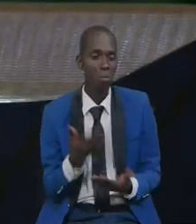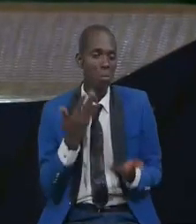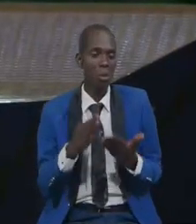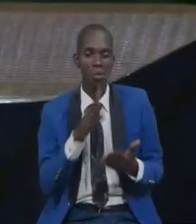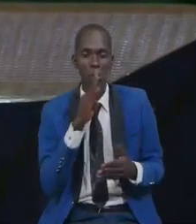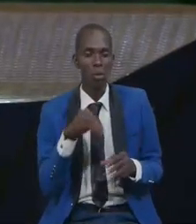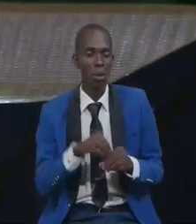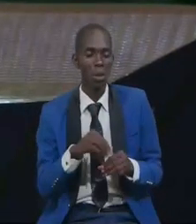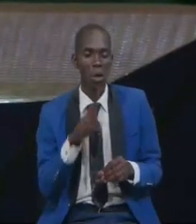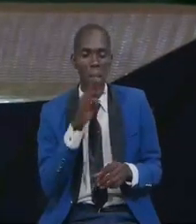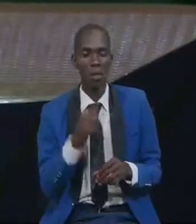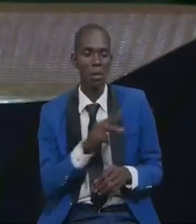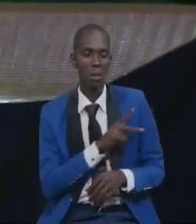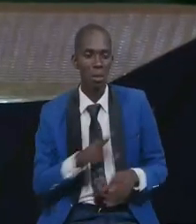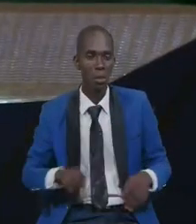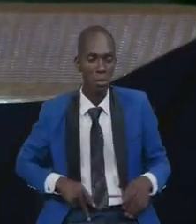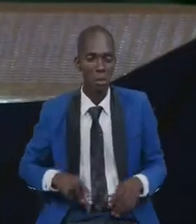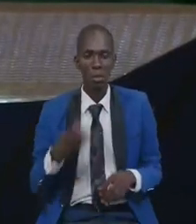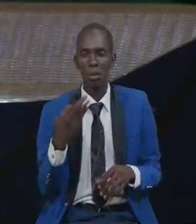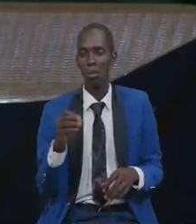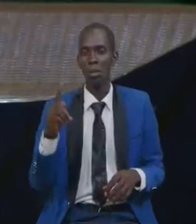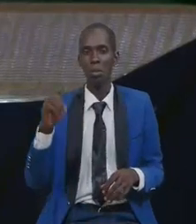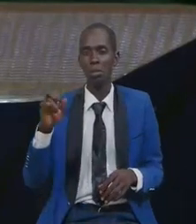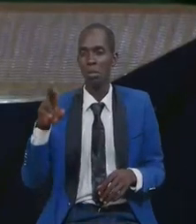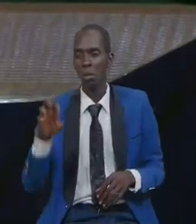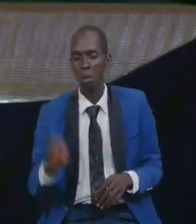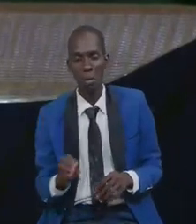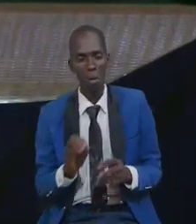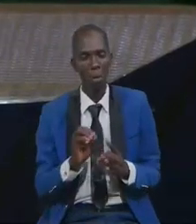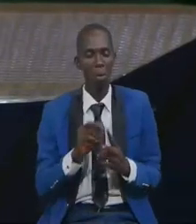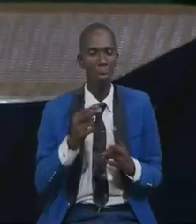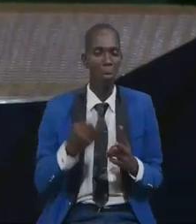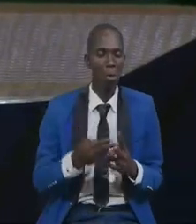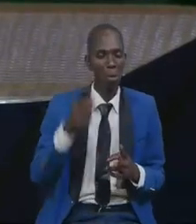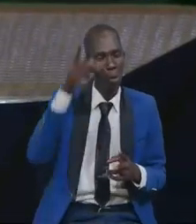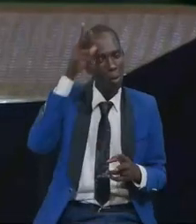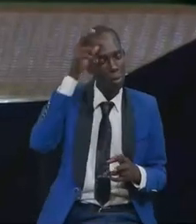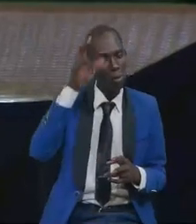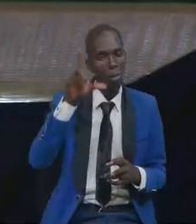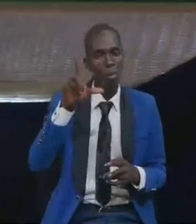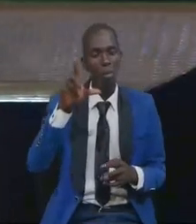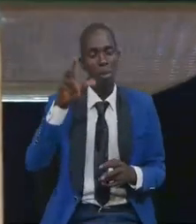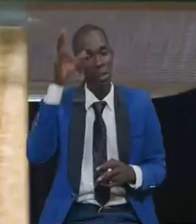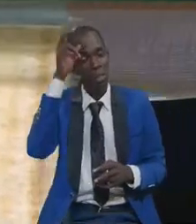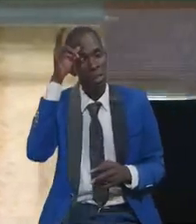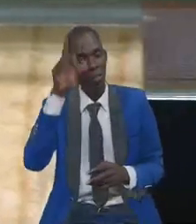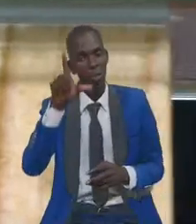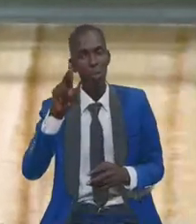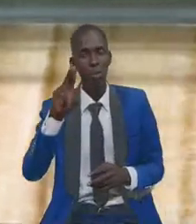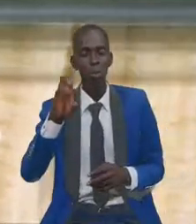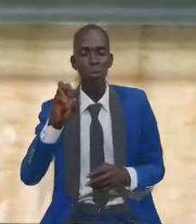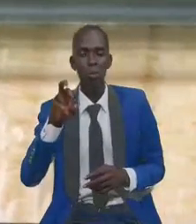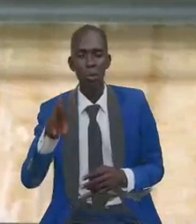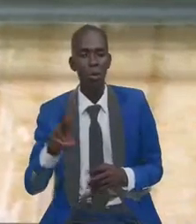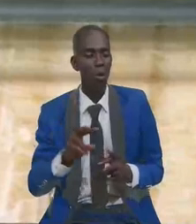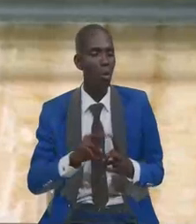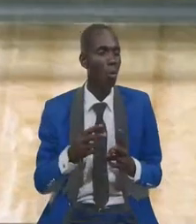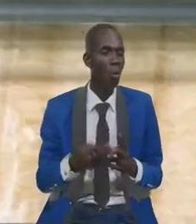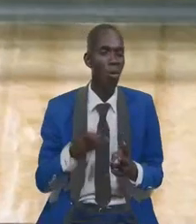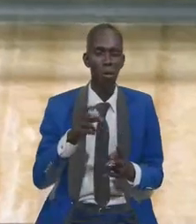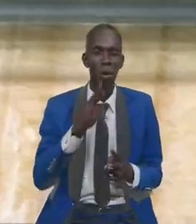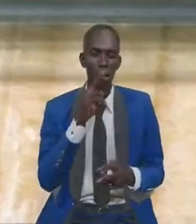que vous soyez Nebuchadnezzar, le roi de Babylone, que vous soyez Lucifer ou qui que ce soit, vous devez savoir que vous êtes toujours une créature créée. Et il y